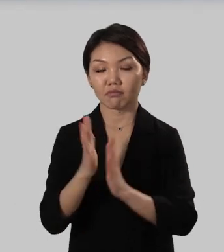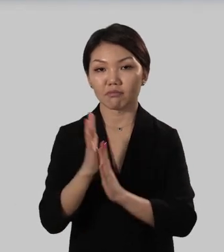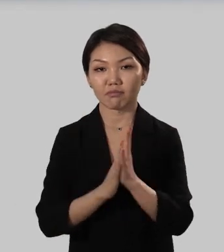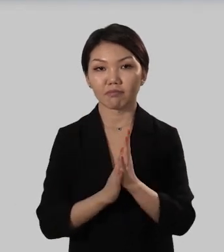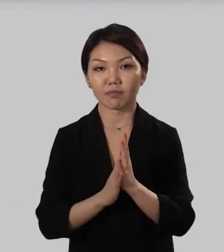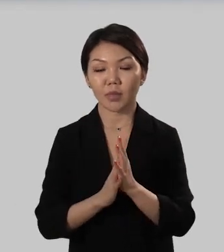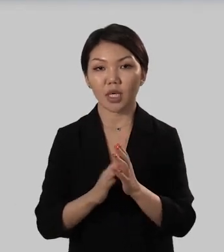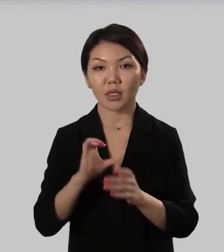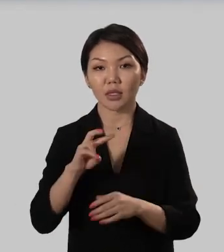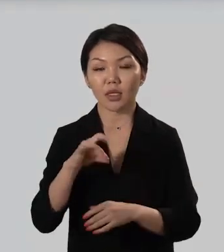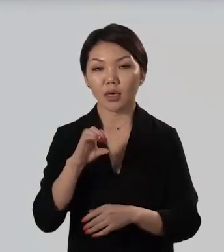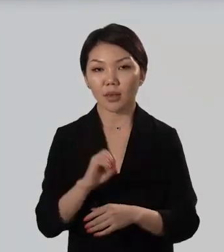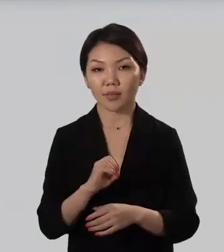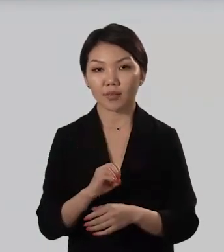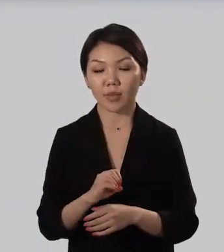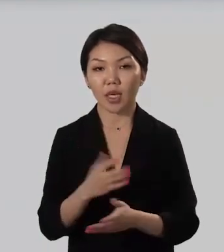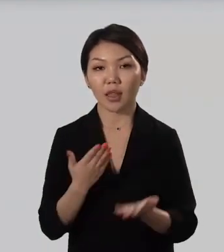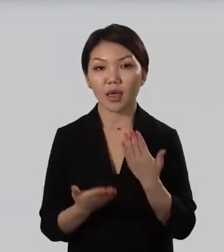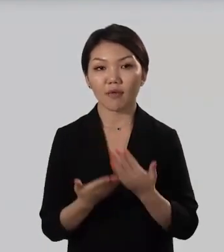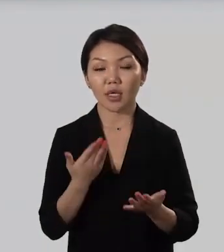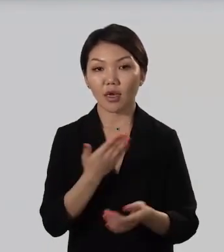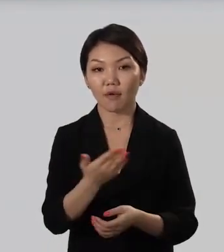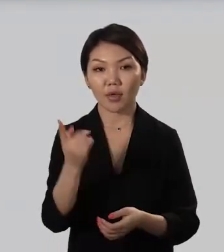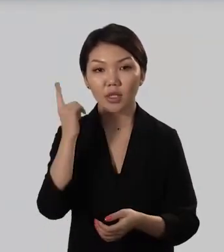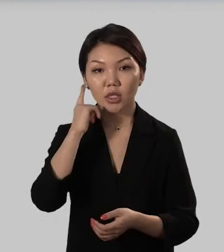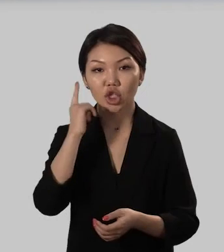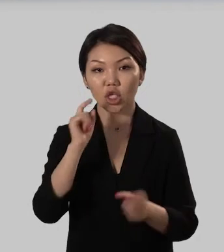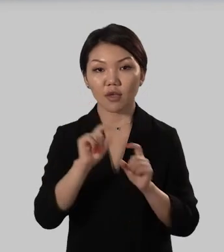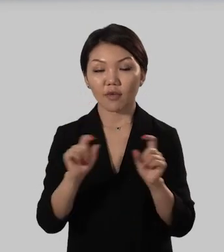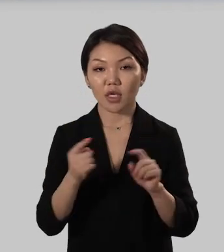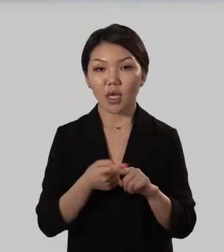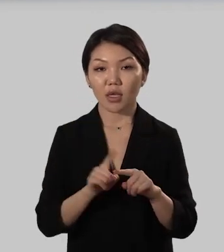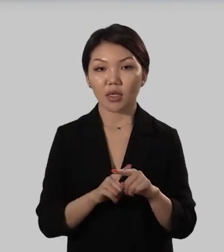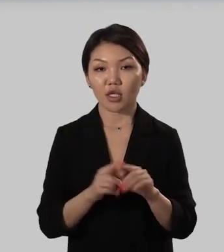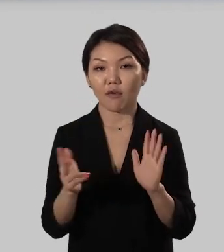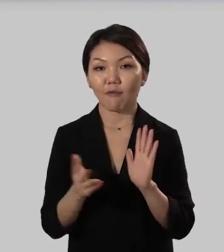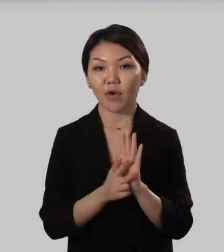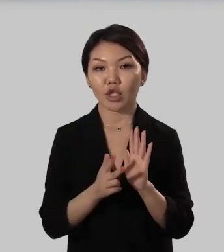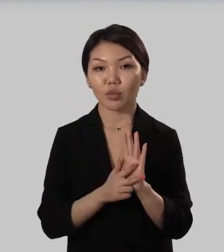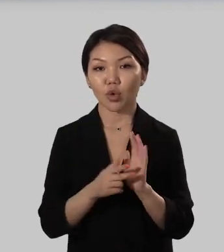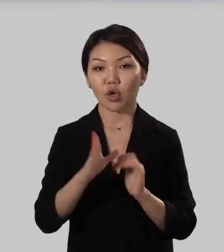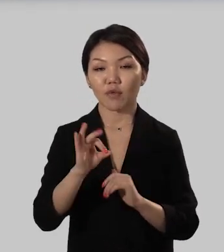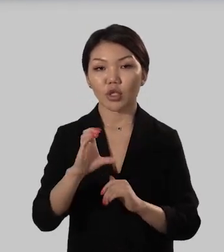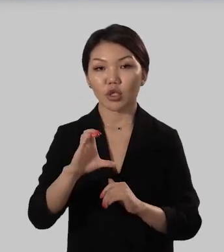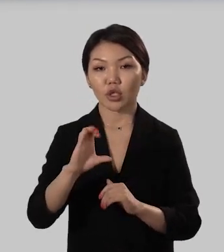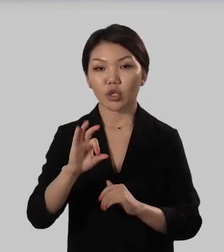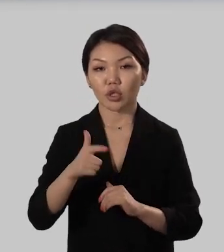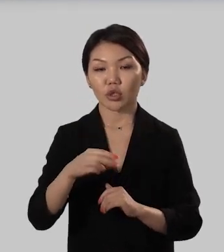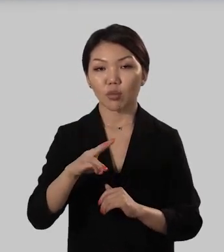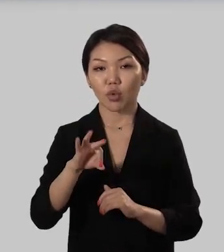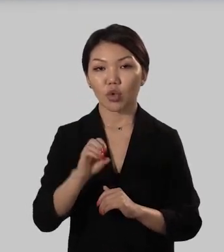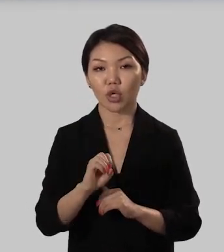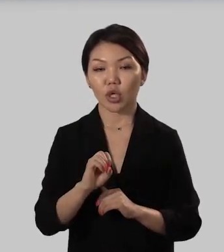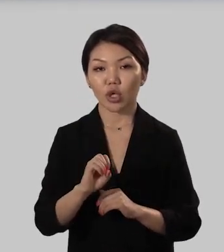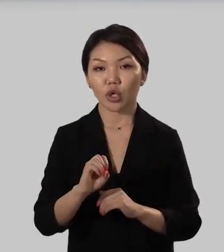наверняка вам приходилось слышать выражение это же восьмое чудо света а что